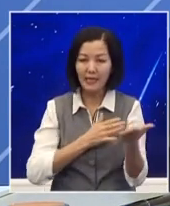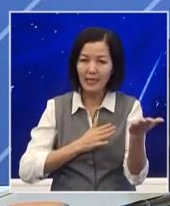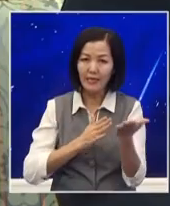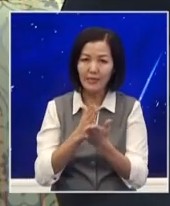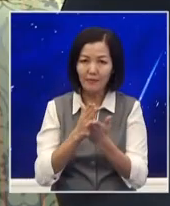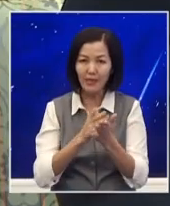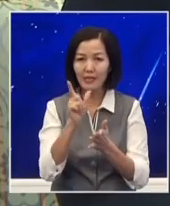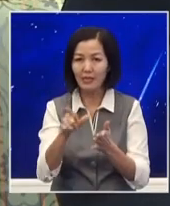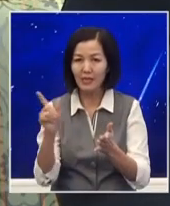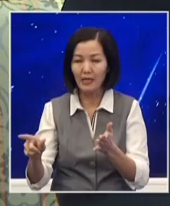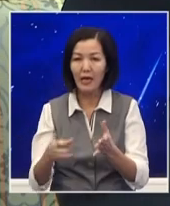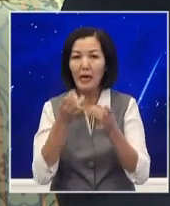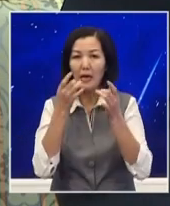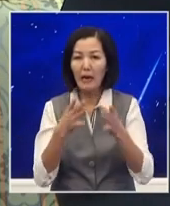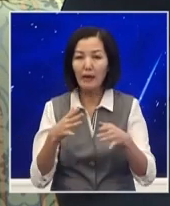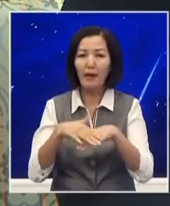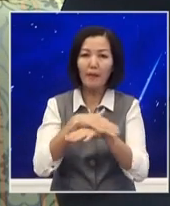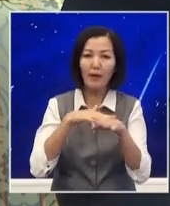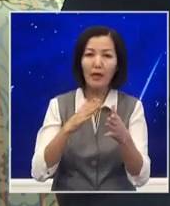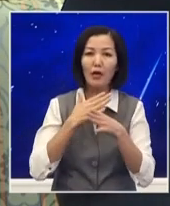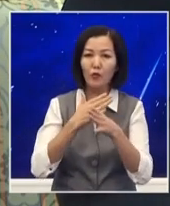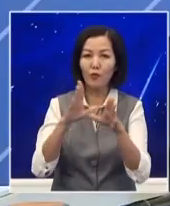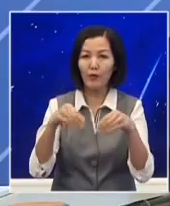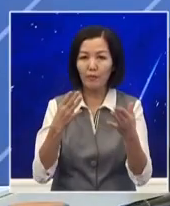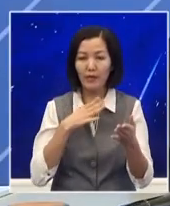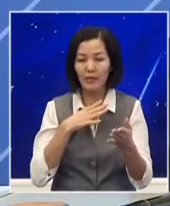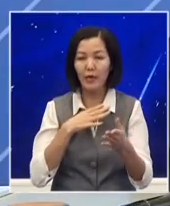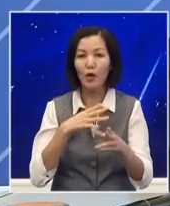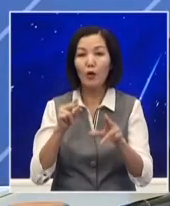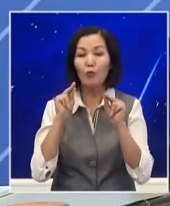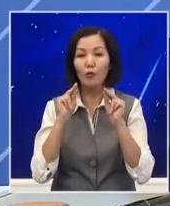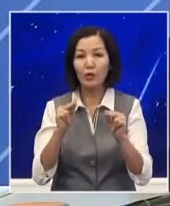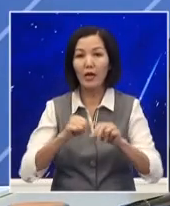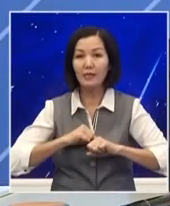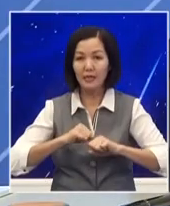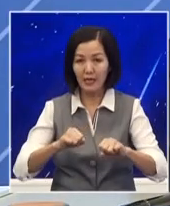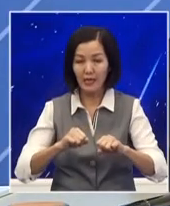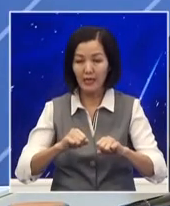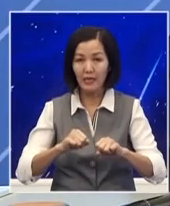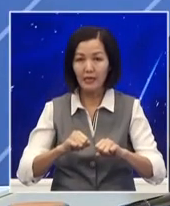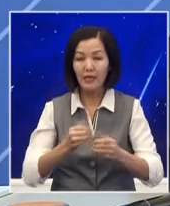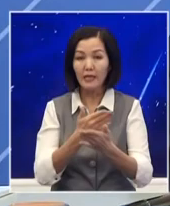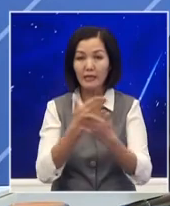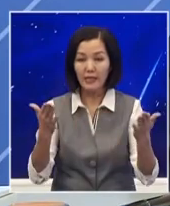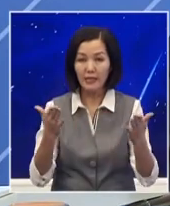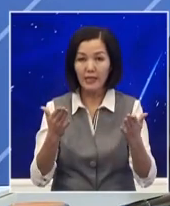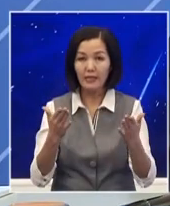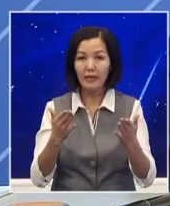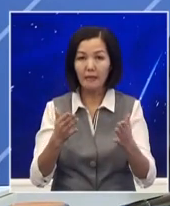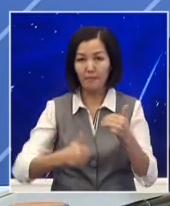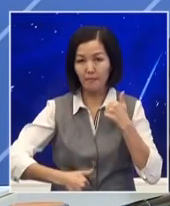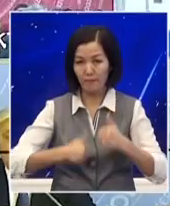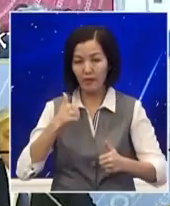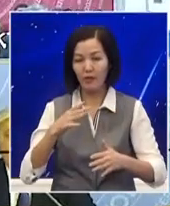қызметшілерге, қарапайым азаматтарға көмектесті. Бұл нағыз ерлік. Сендерді мақтан